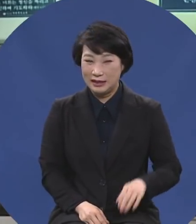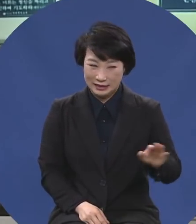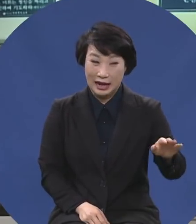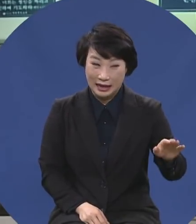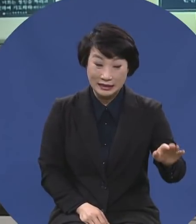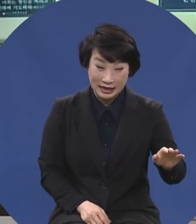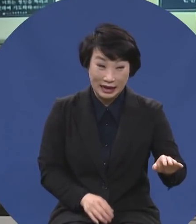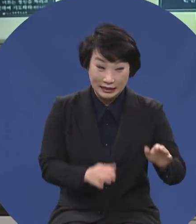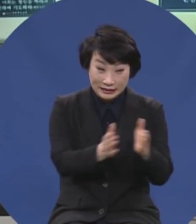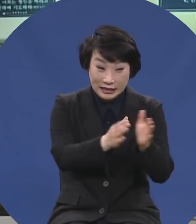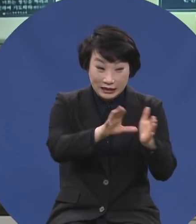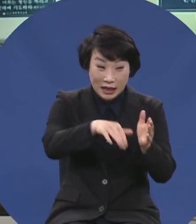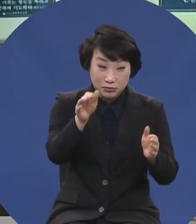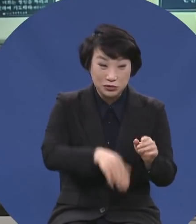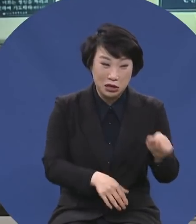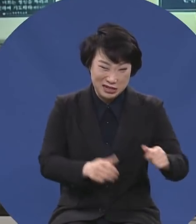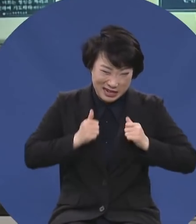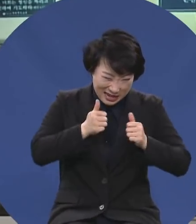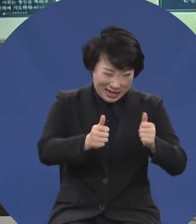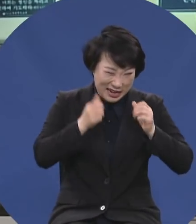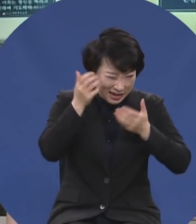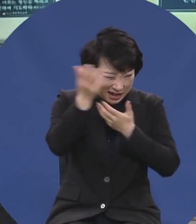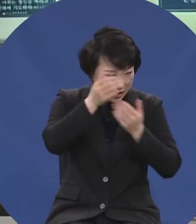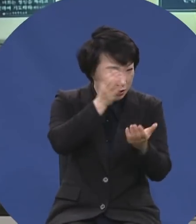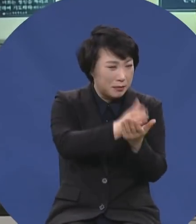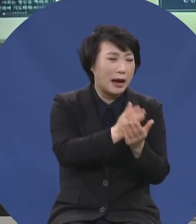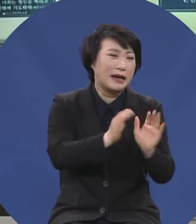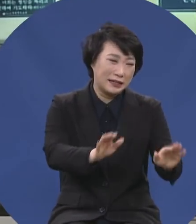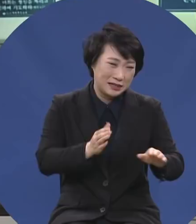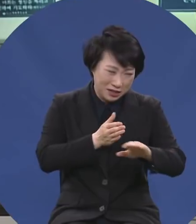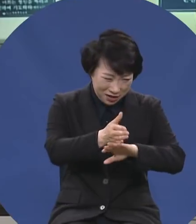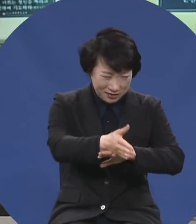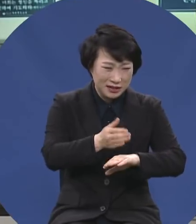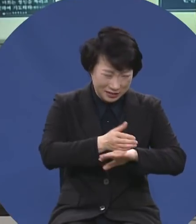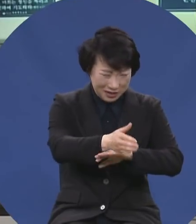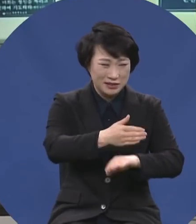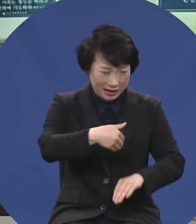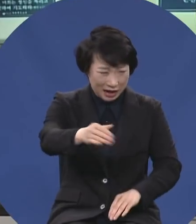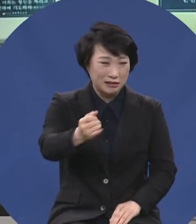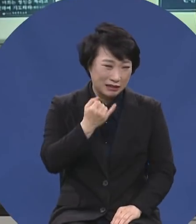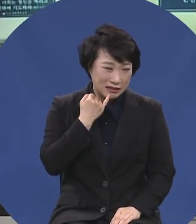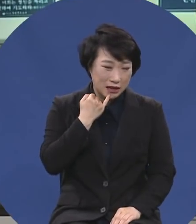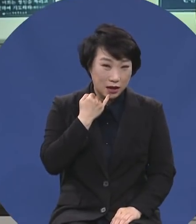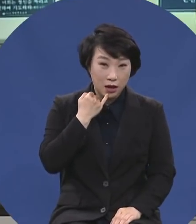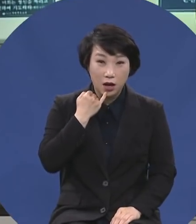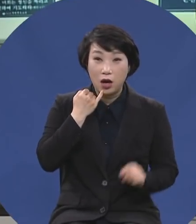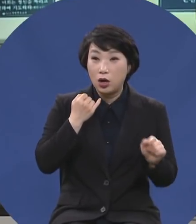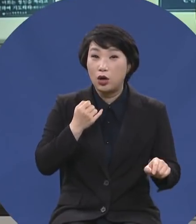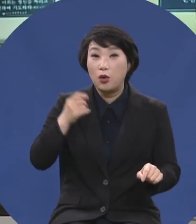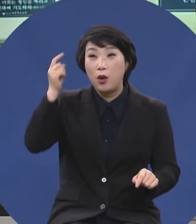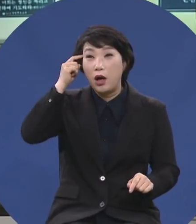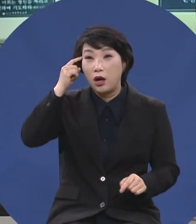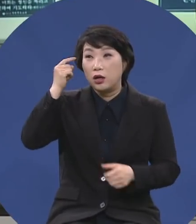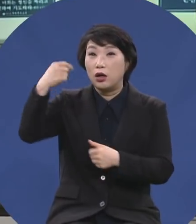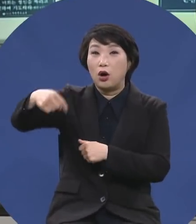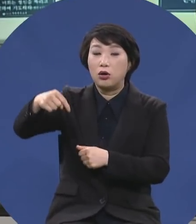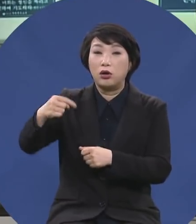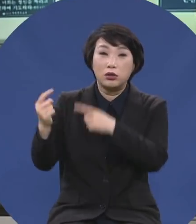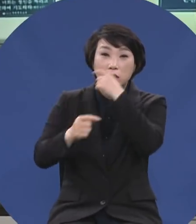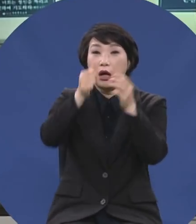아주 시작부터 그렇게 하지 마, 그냥 천천히 가. 예. 일러준다는 것이 타락을